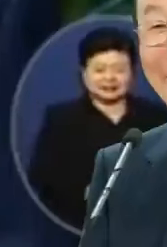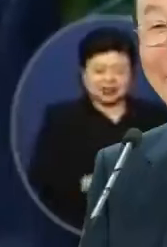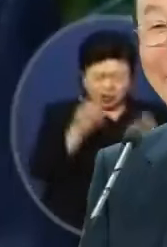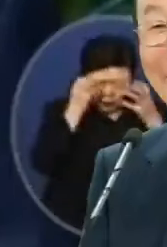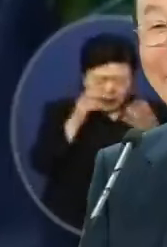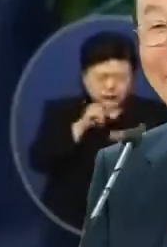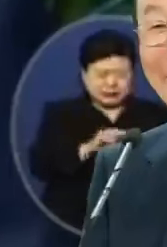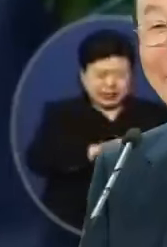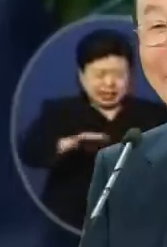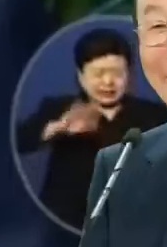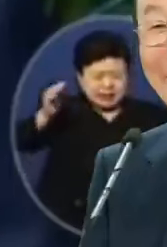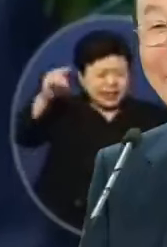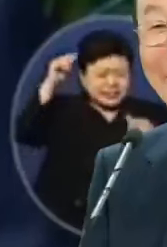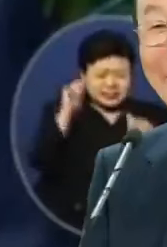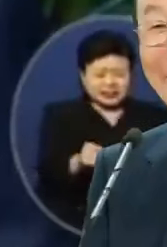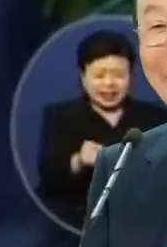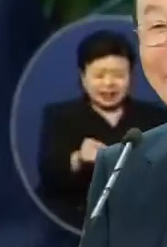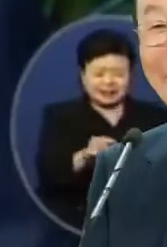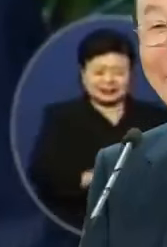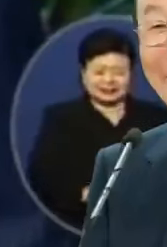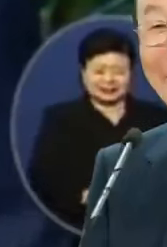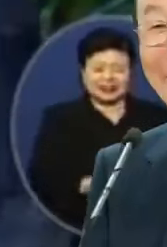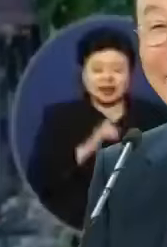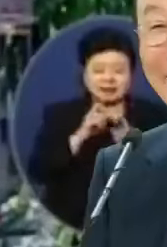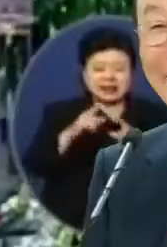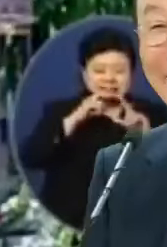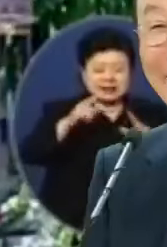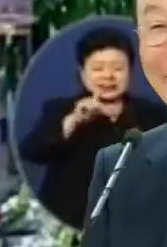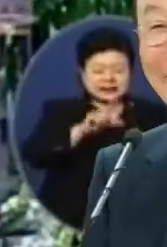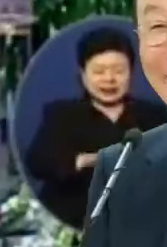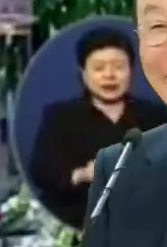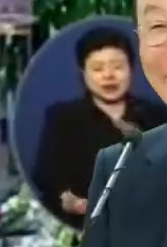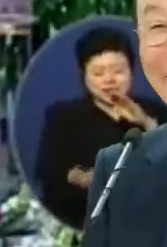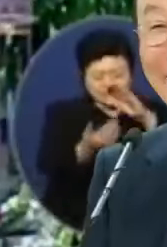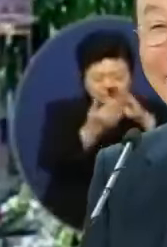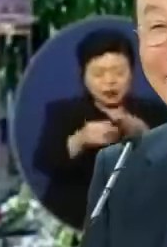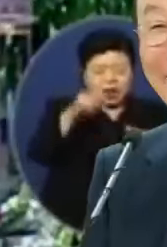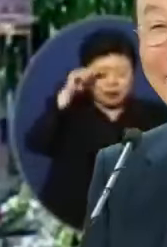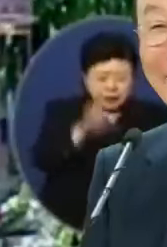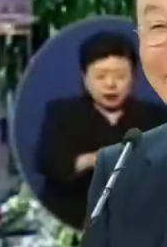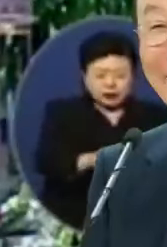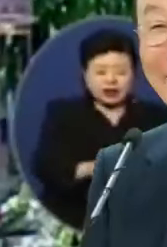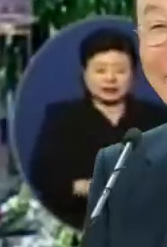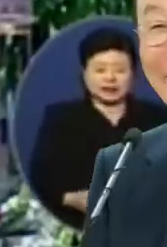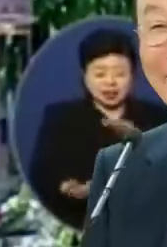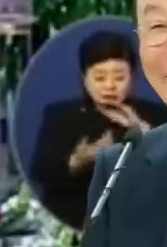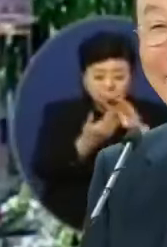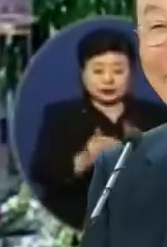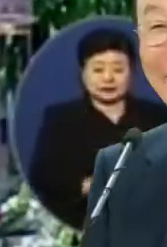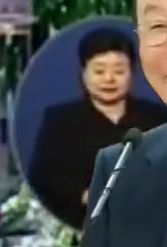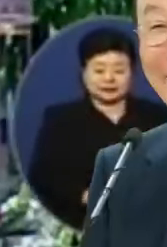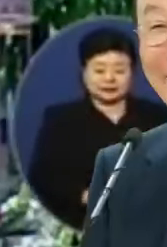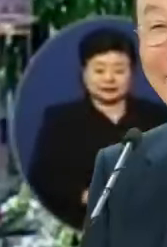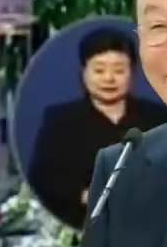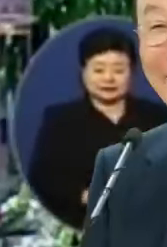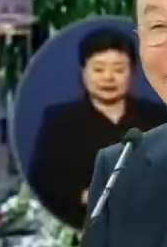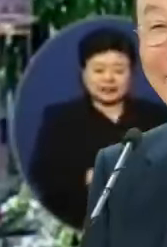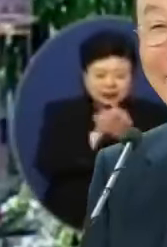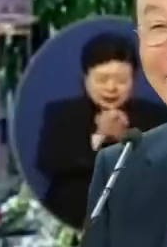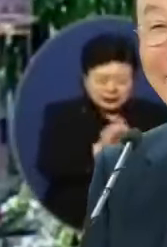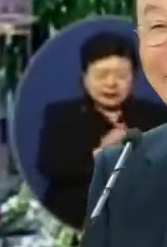고난스러운 문제는 해결될지어다. 말씀하심에 이루어졌고 명령하심에 경고 있었도다. 우리는 기도해서